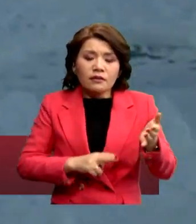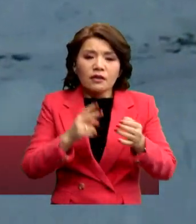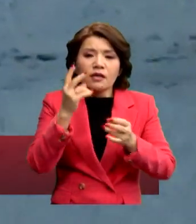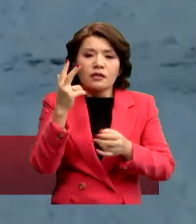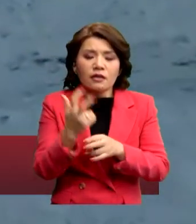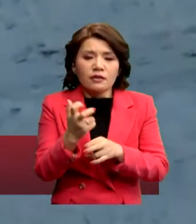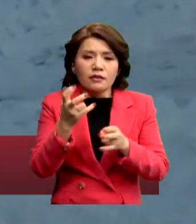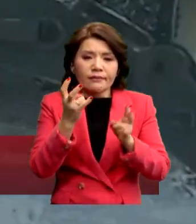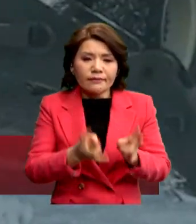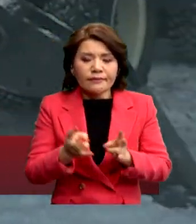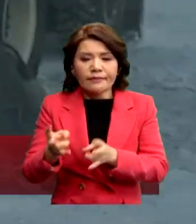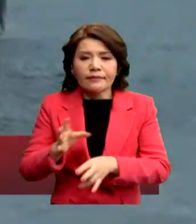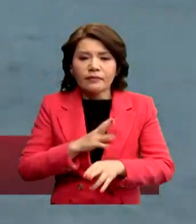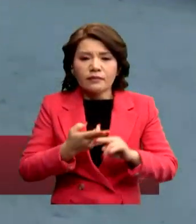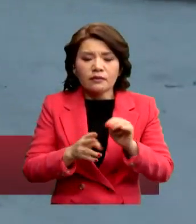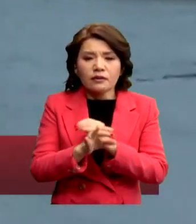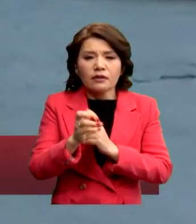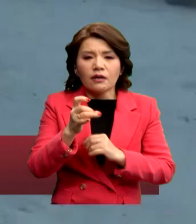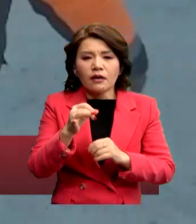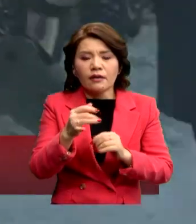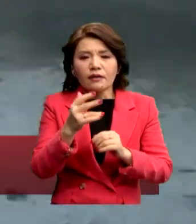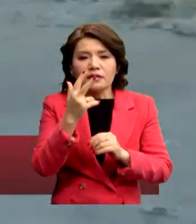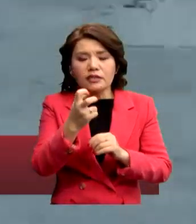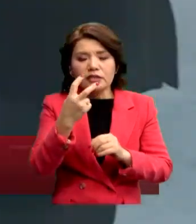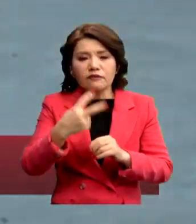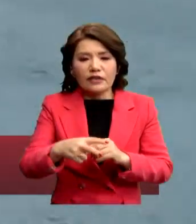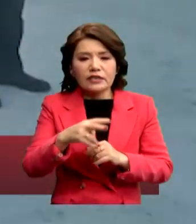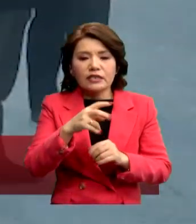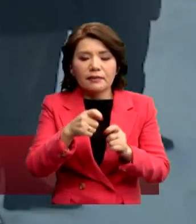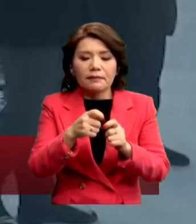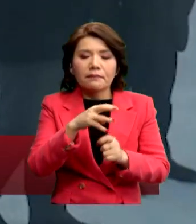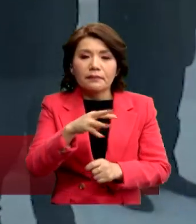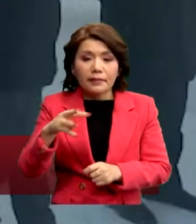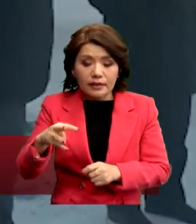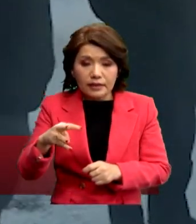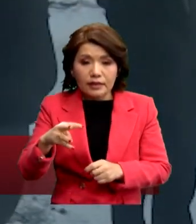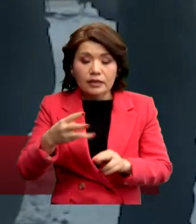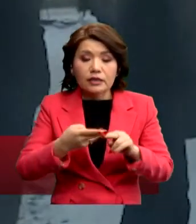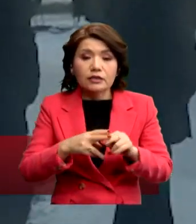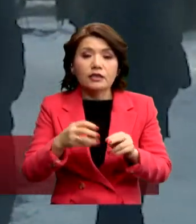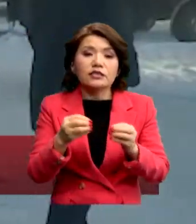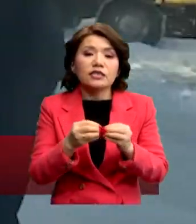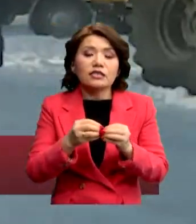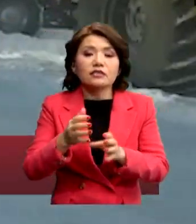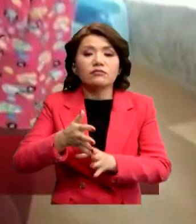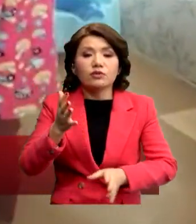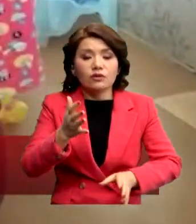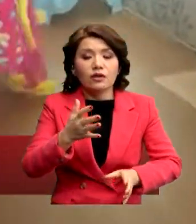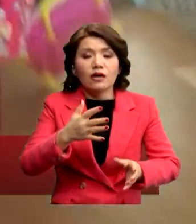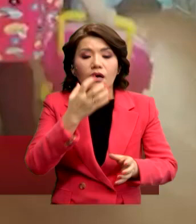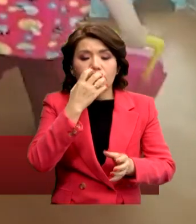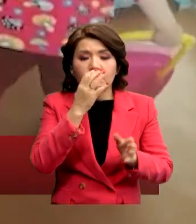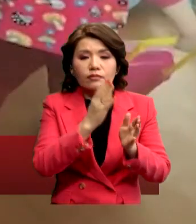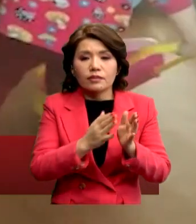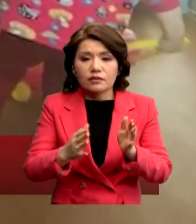аварий. Последняя произошла на магистрали с диаметром 323 мм. Из-за этого помимо десятков жилых домов без отопления